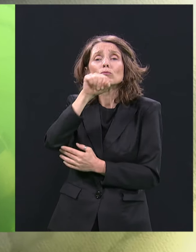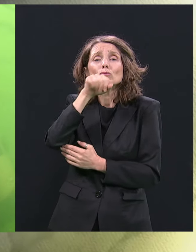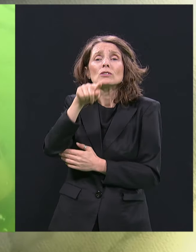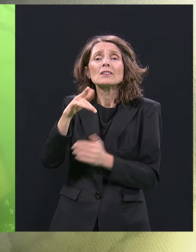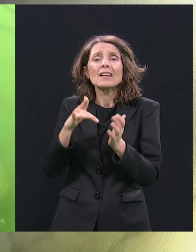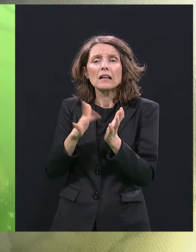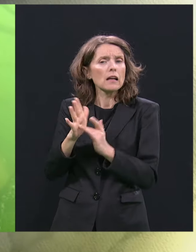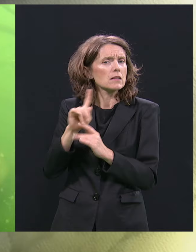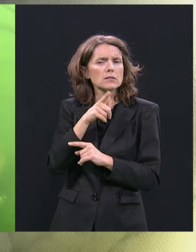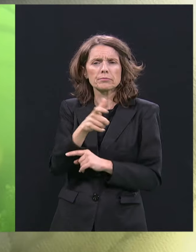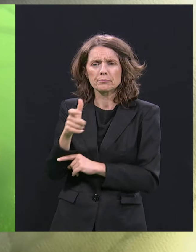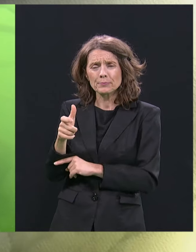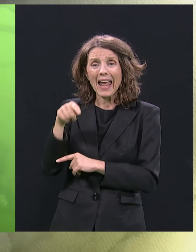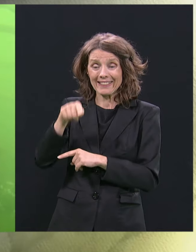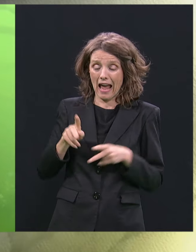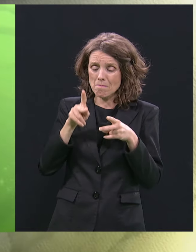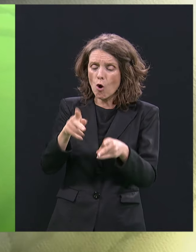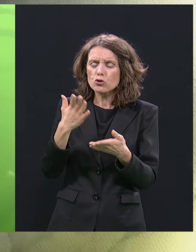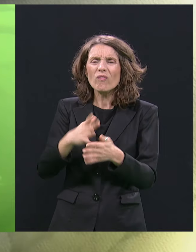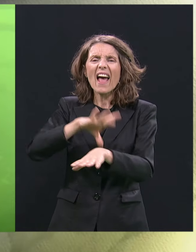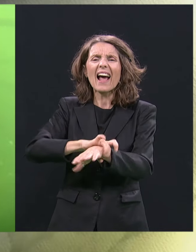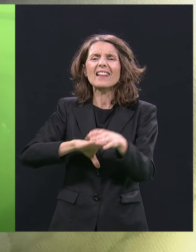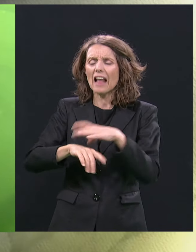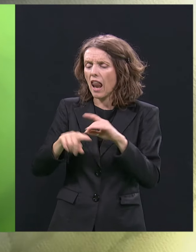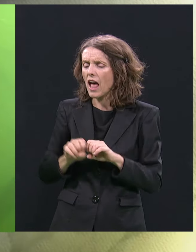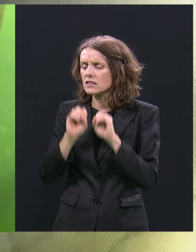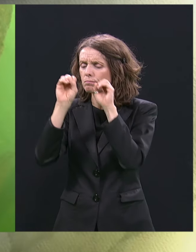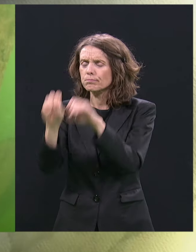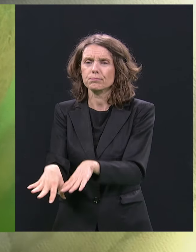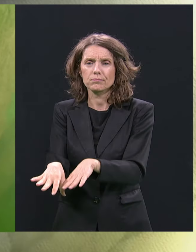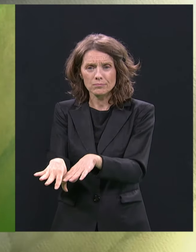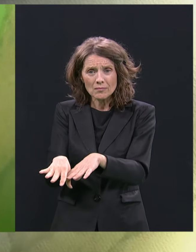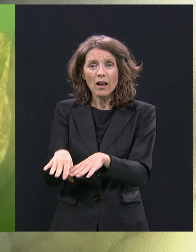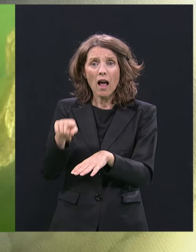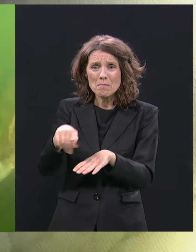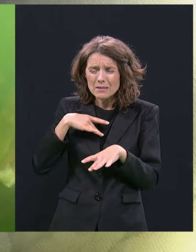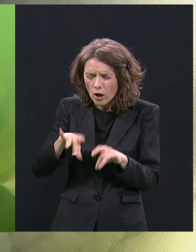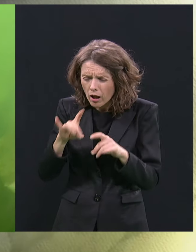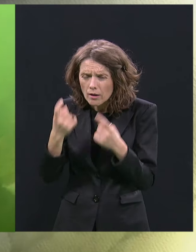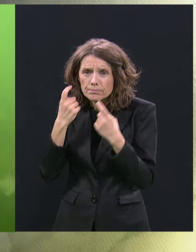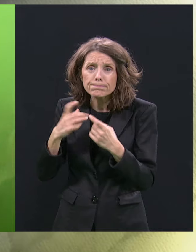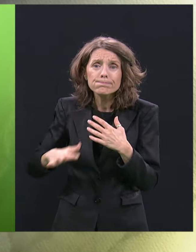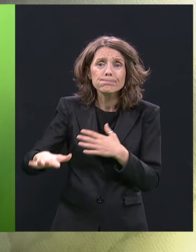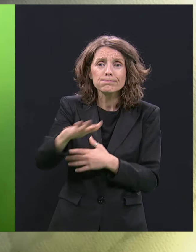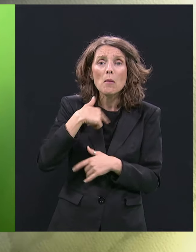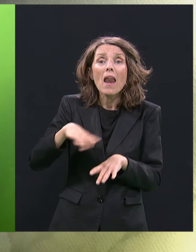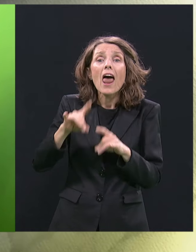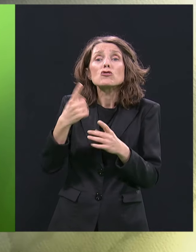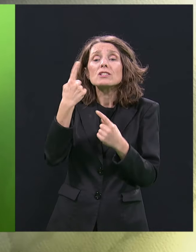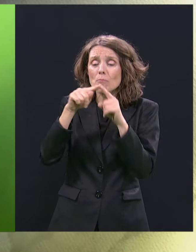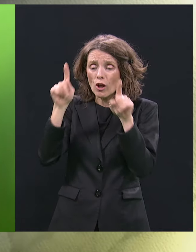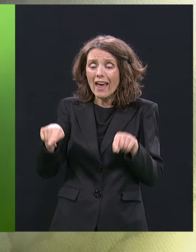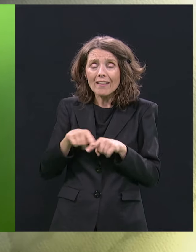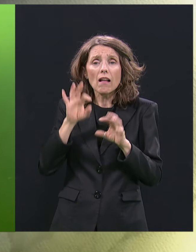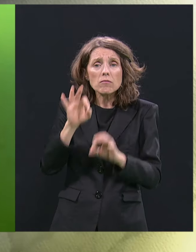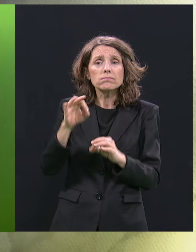muzeju najveću kolekciju katanaca iz tog perioda. Mi smo tu pronašli jednu ikonu koju smo poklonili pokojnom